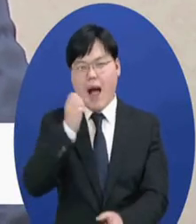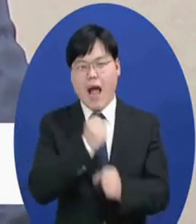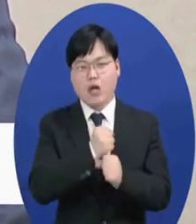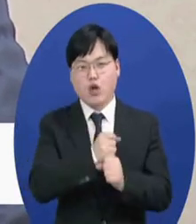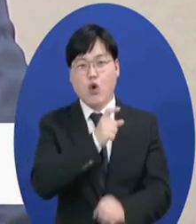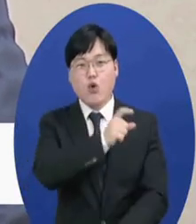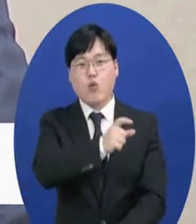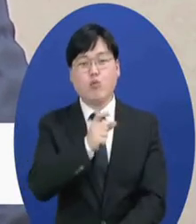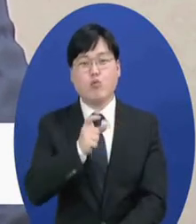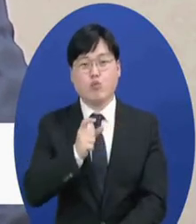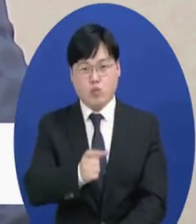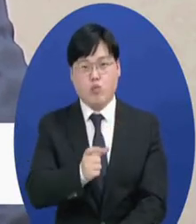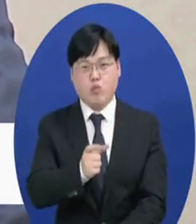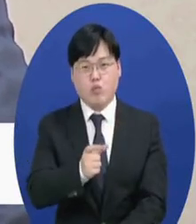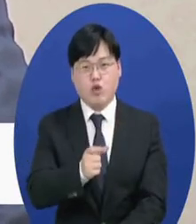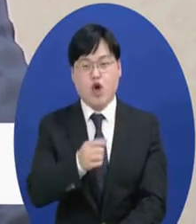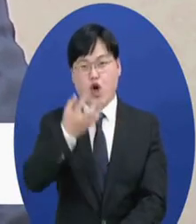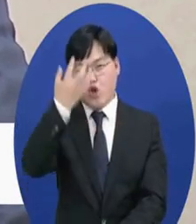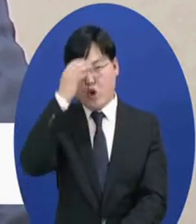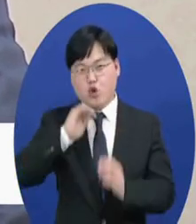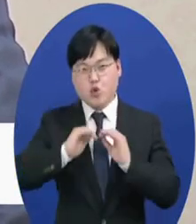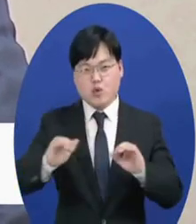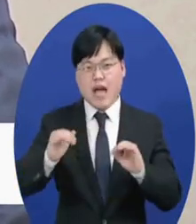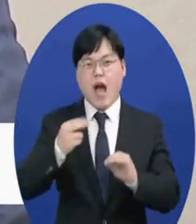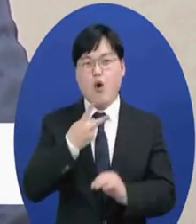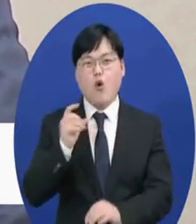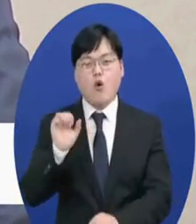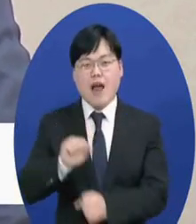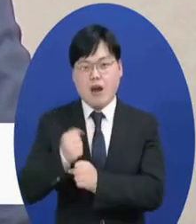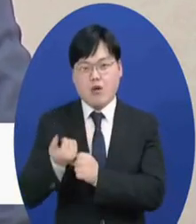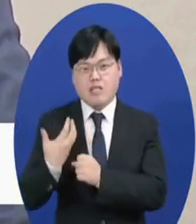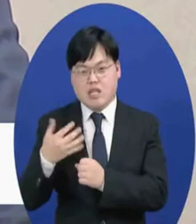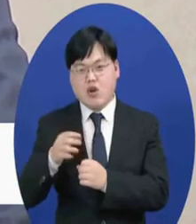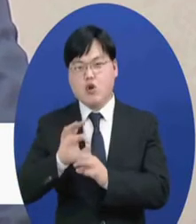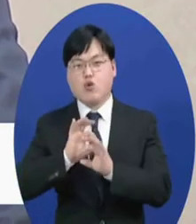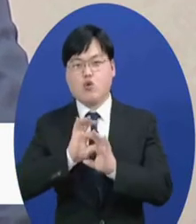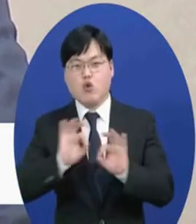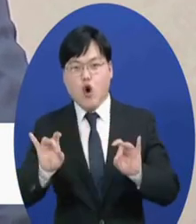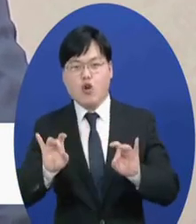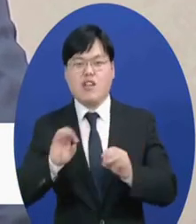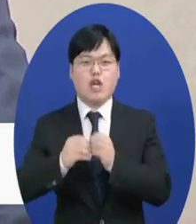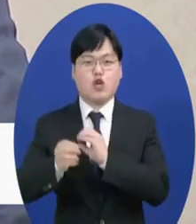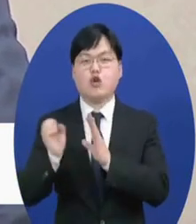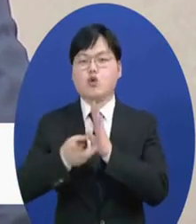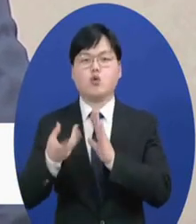албан тушаалтнууд ингэж төрийн тусгай үүрэг чиг үүрэг гүйцэтгэж явах эрх байхгүй.